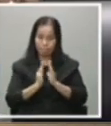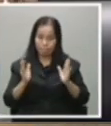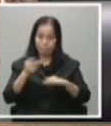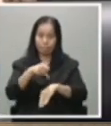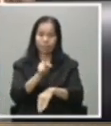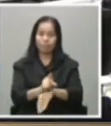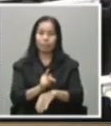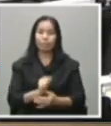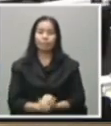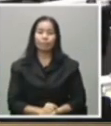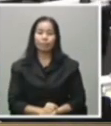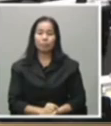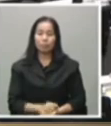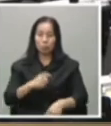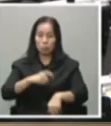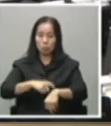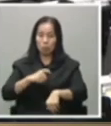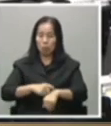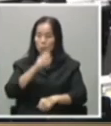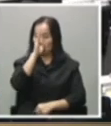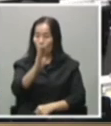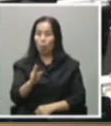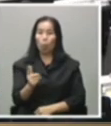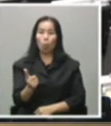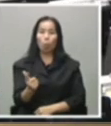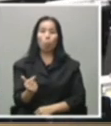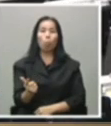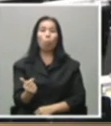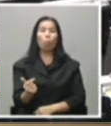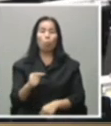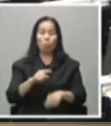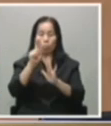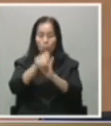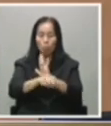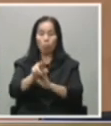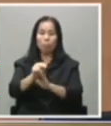ท่านประเสริฐได้ใช้เวลาของท่านตรงนะครับ30นาทีครับ